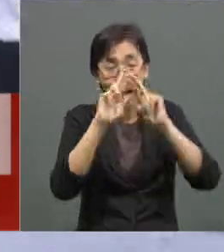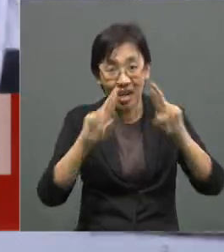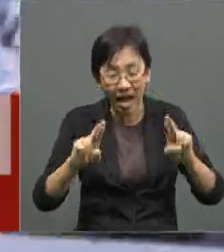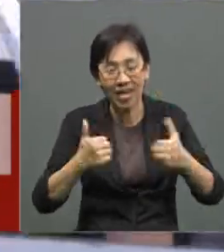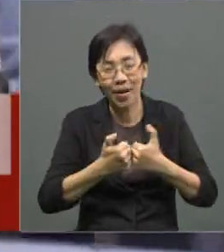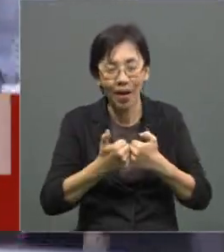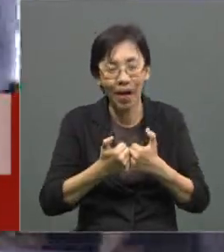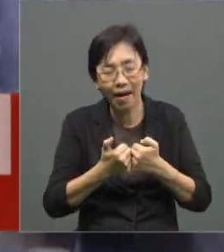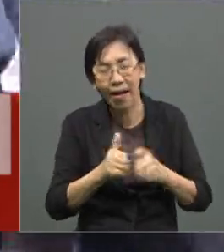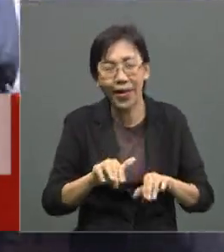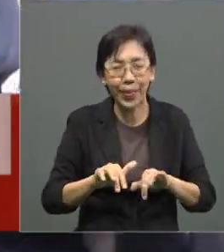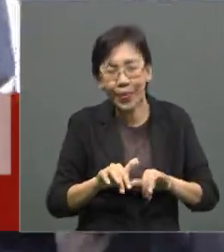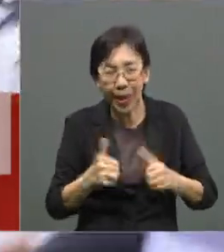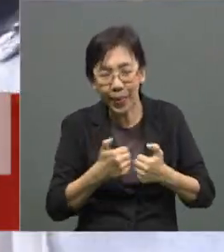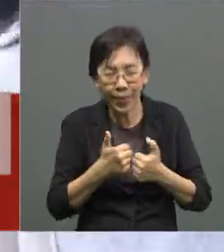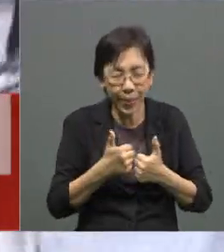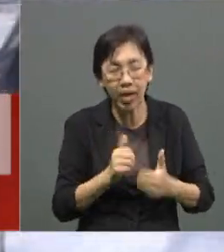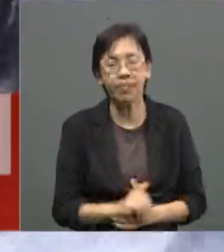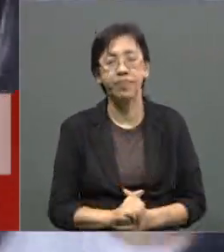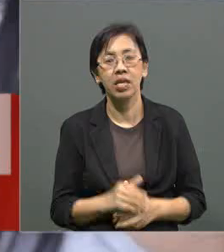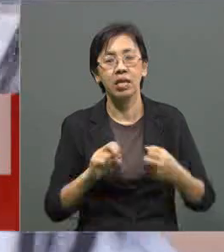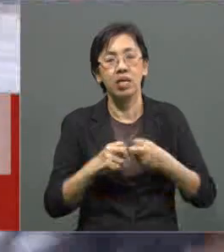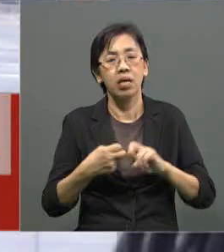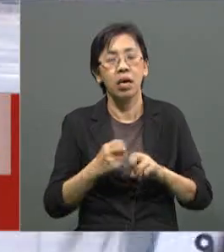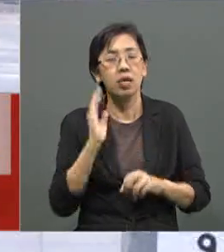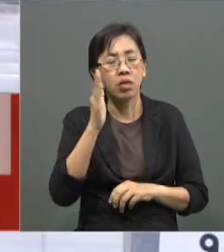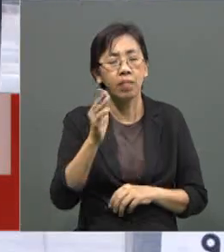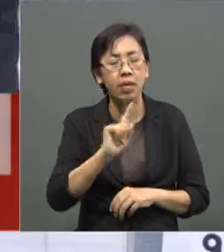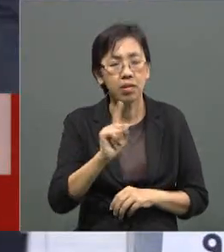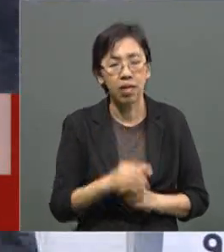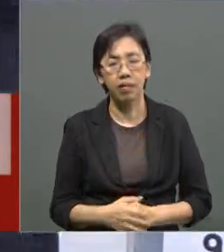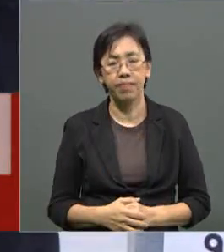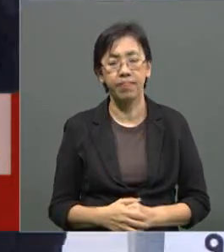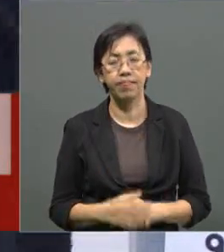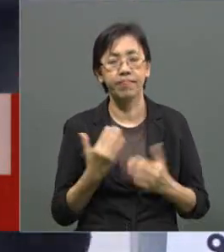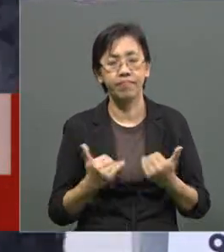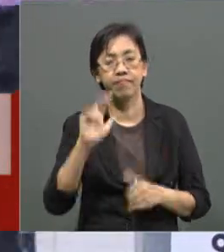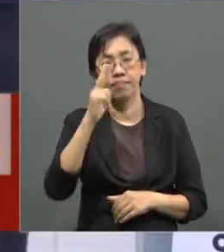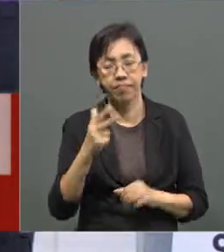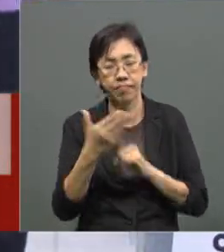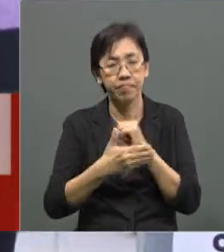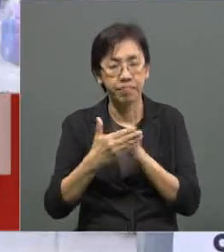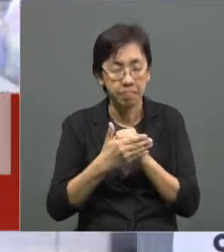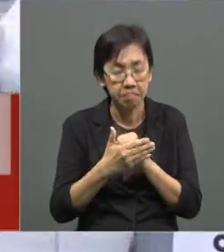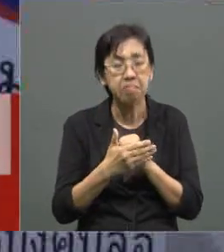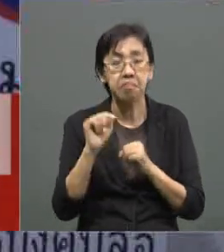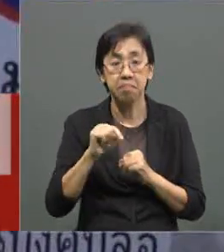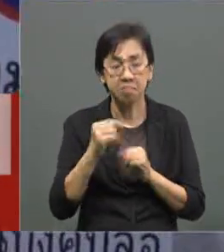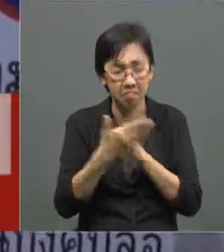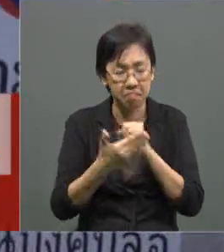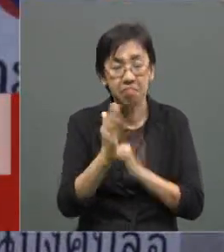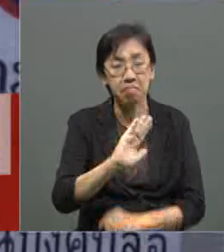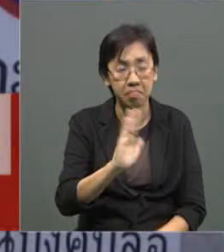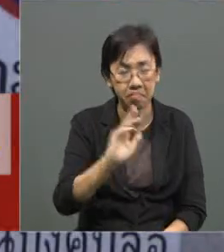เยาวชนเข้าถึงการบริโภคและปัญหาที่จะเกิดขึ้นต่อมาก็คือจริงอยู่ตอนนี้กัญชากัญชงไม่ใช่ยาเสพติดแล้ว